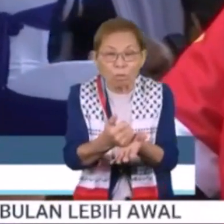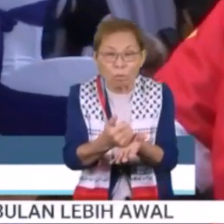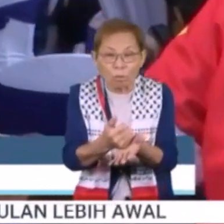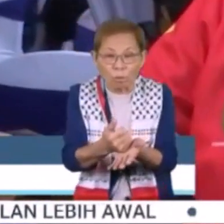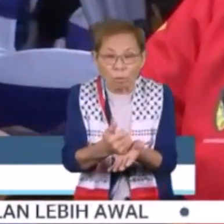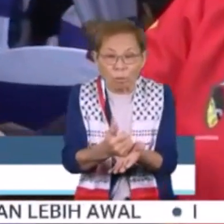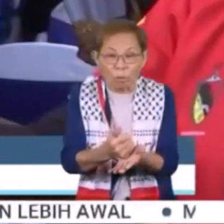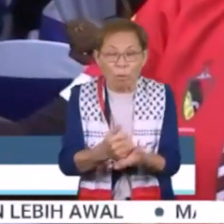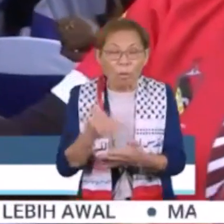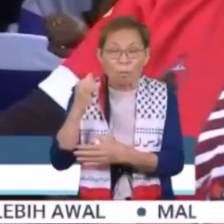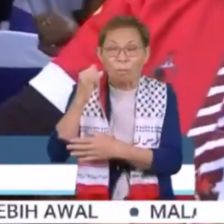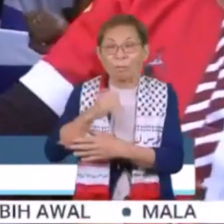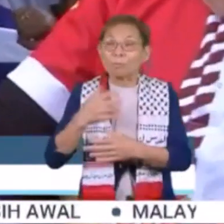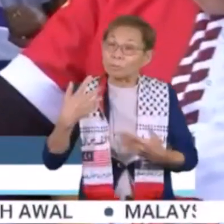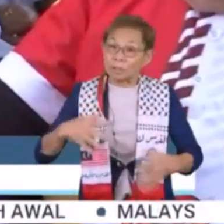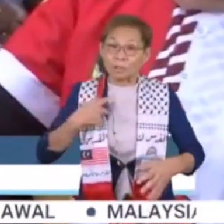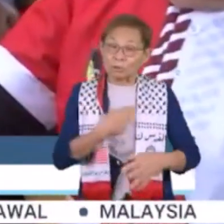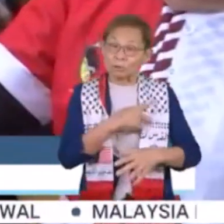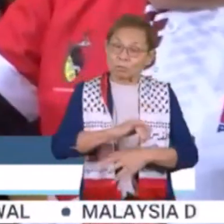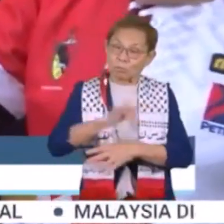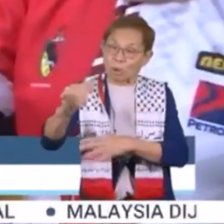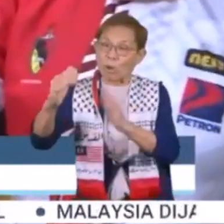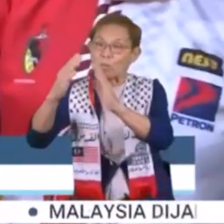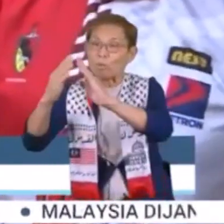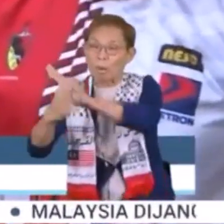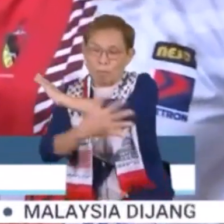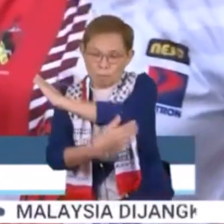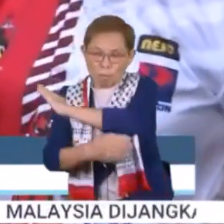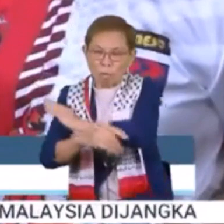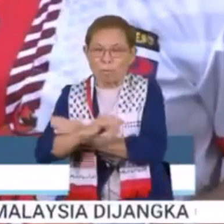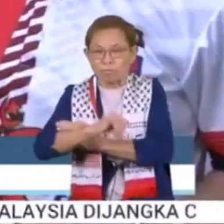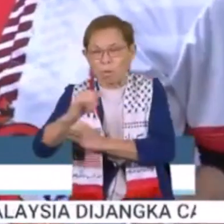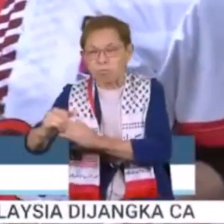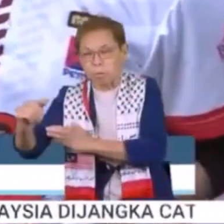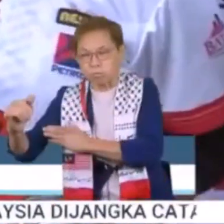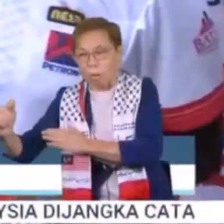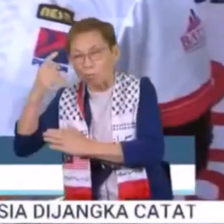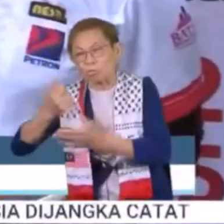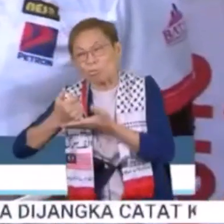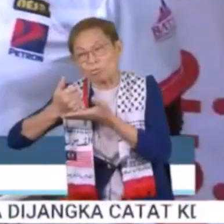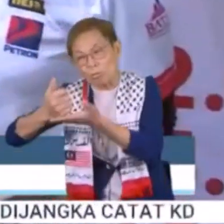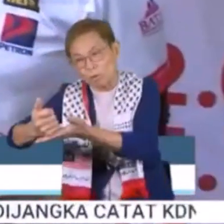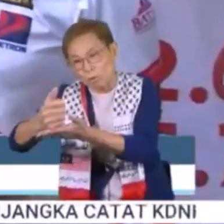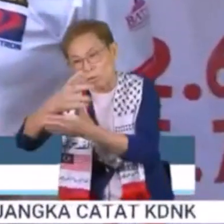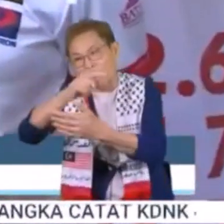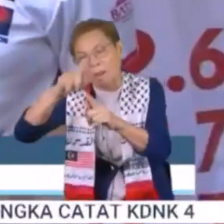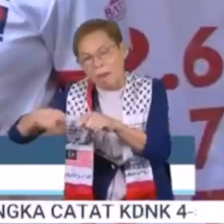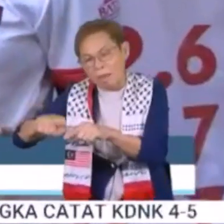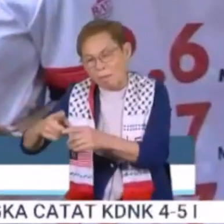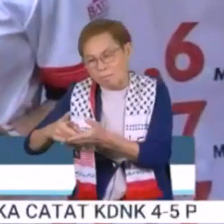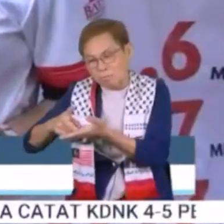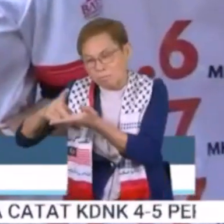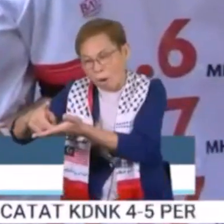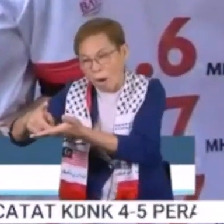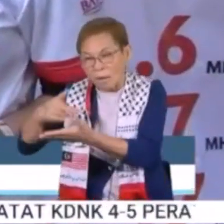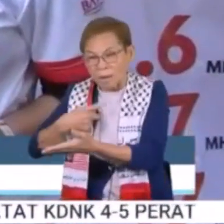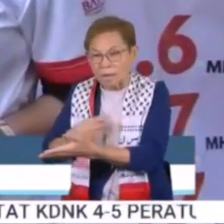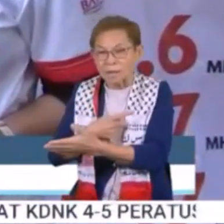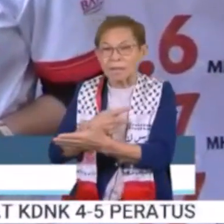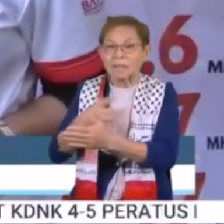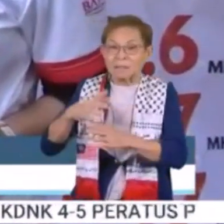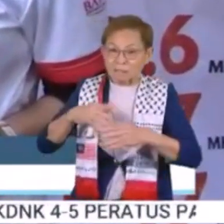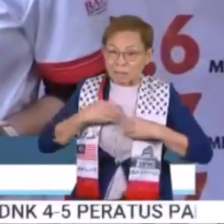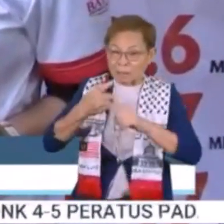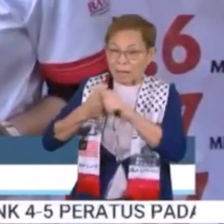pergi mengunjungi beberapa rumah asnaf untuk kita sampaikan bantuan dan pelbagai sumbangan yang kita terima daripada para